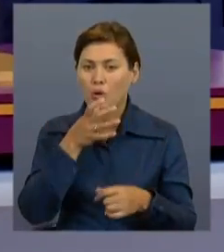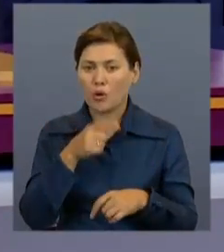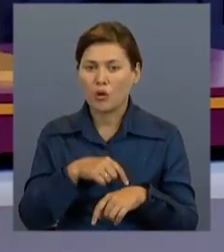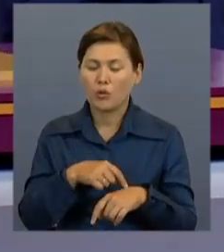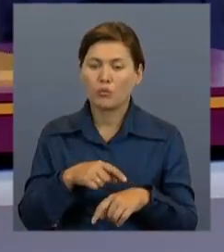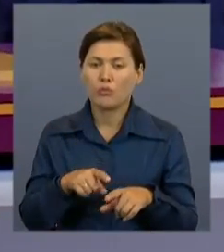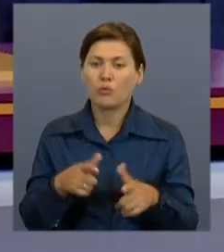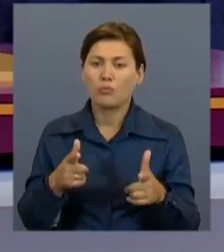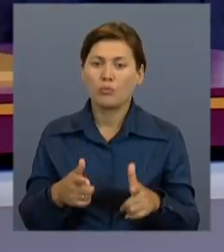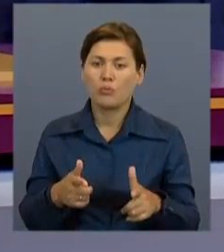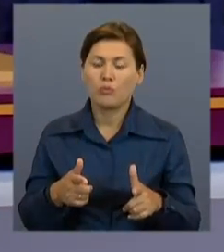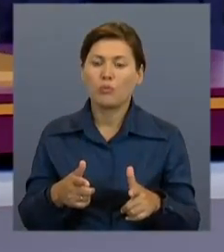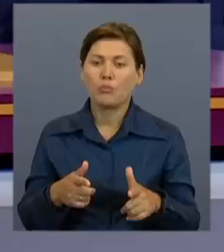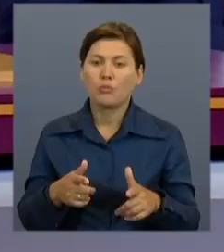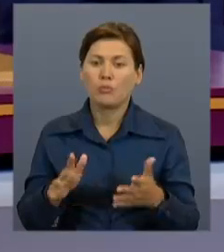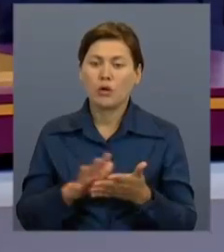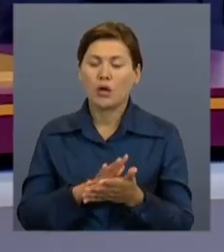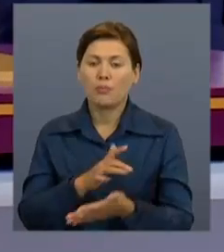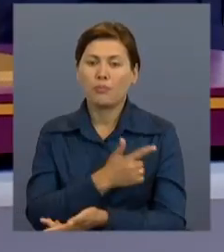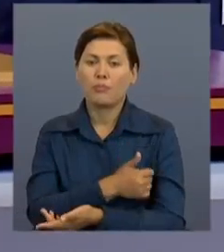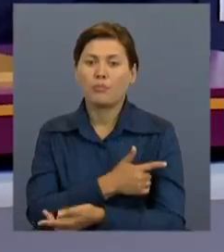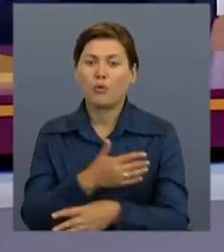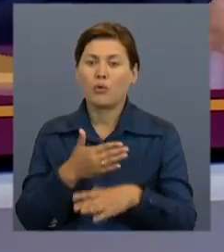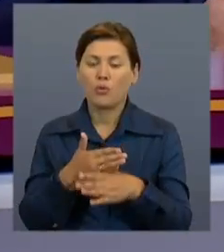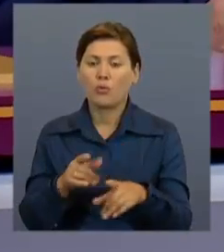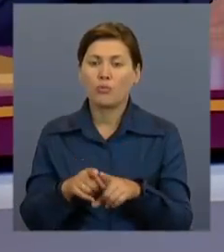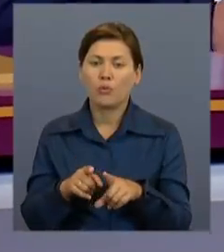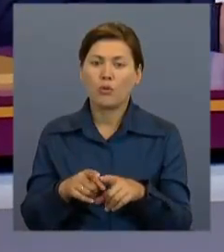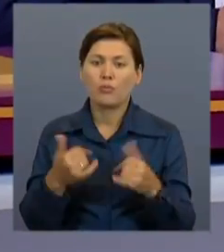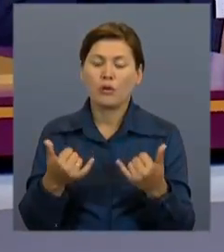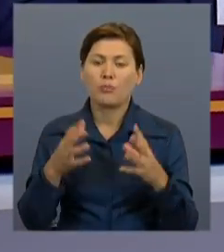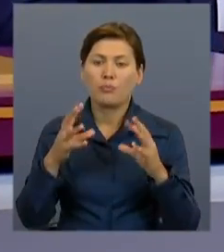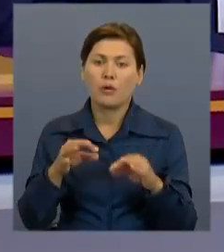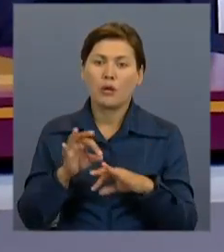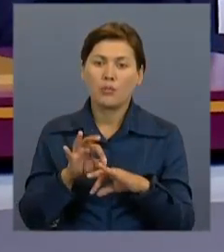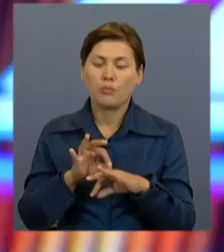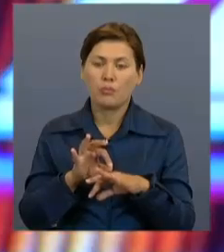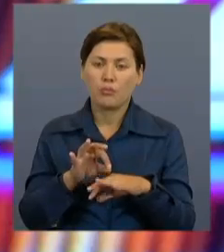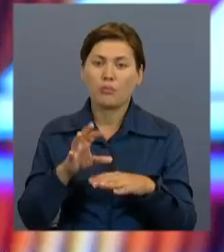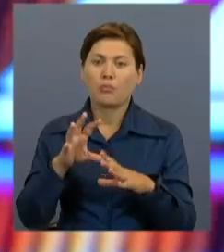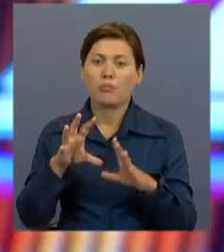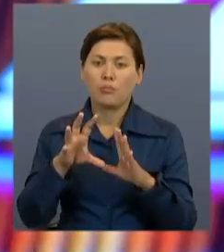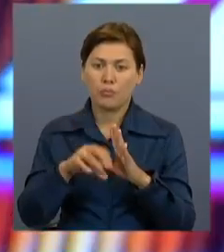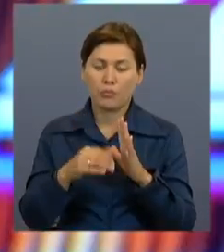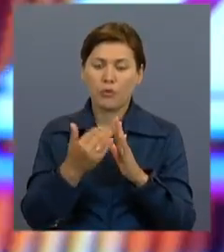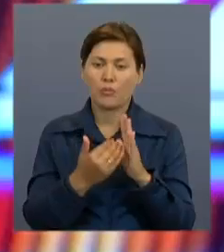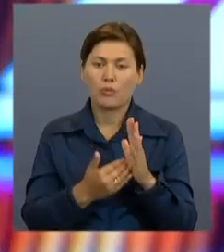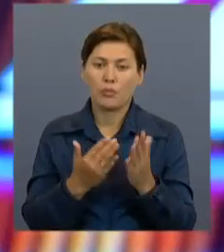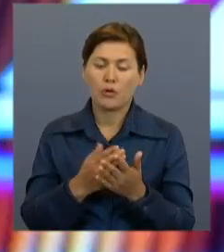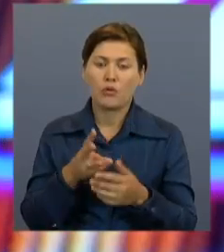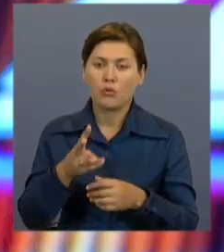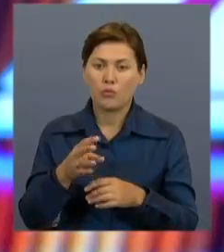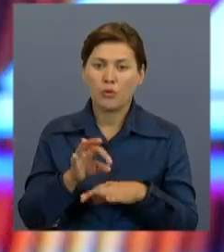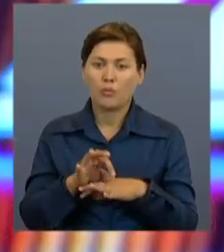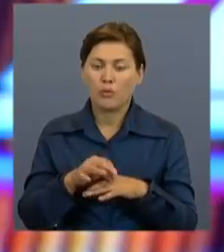Шынтуайтын айтсақ, тегін медициналық көмектің көлемінде бүгінгі түнде барлық аурулар бар десек, біз қателеспеген болар едік. 3000